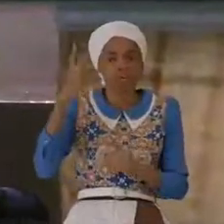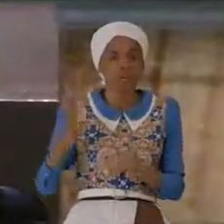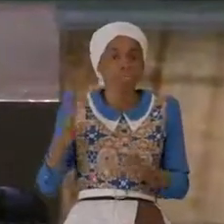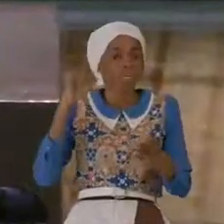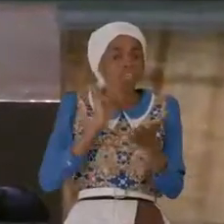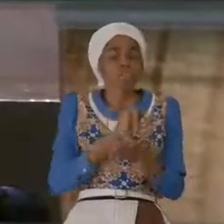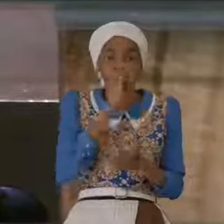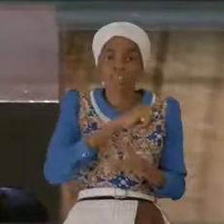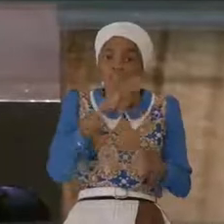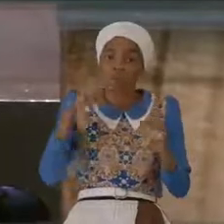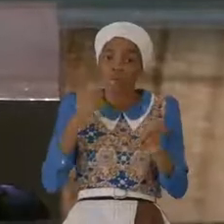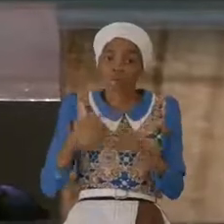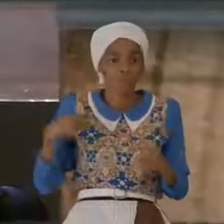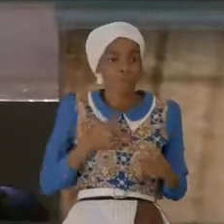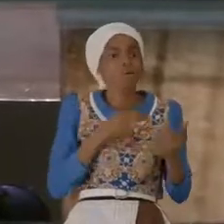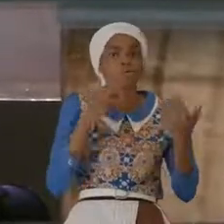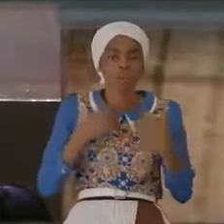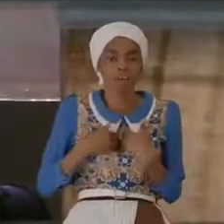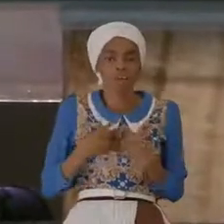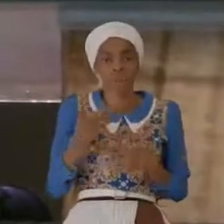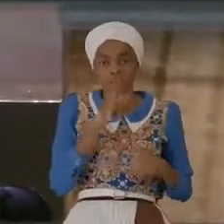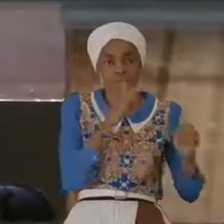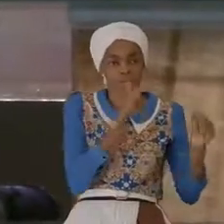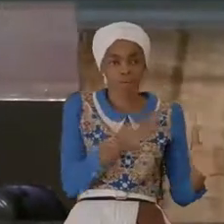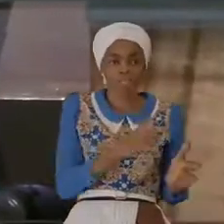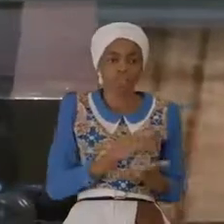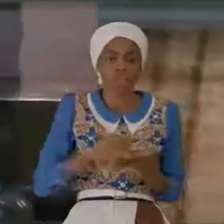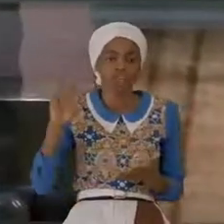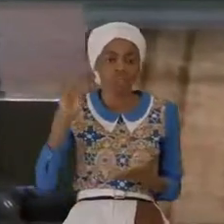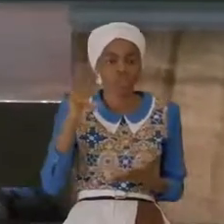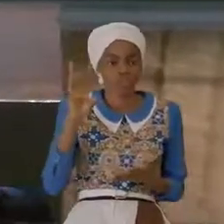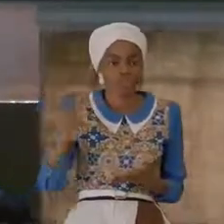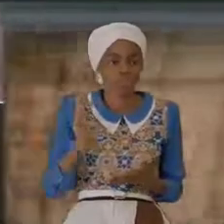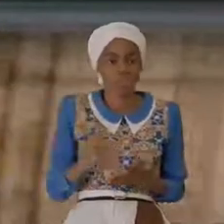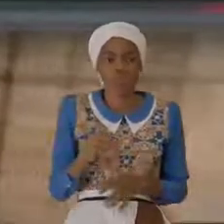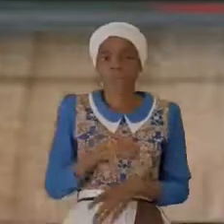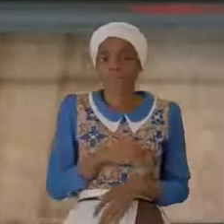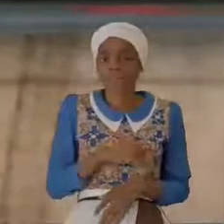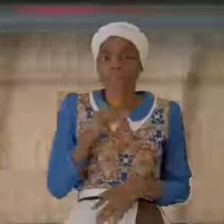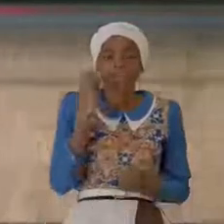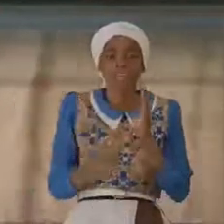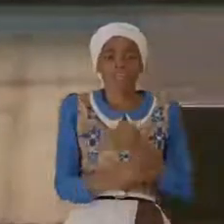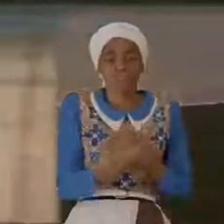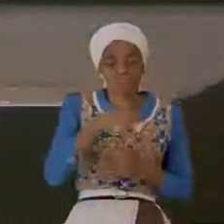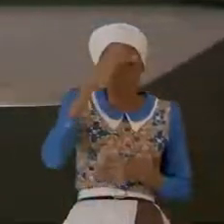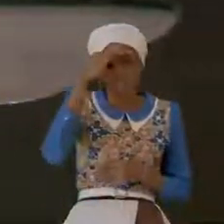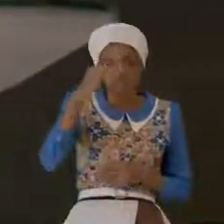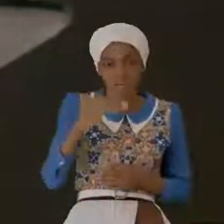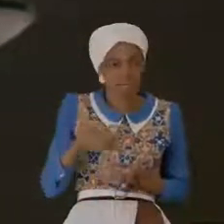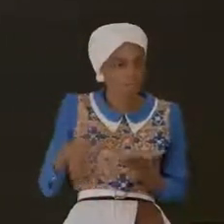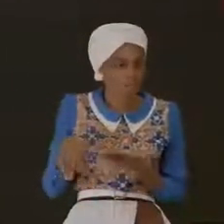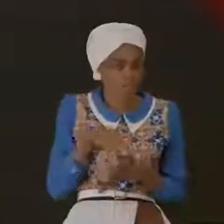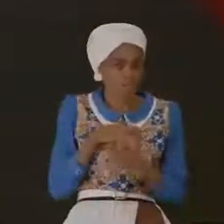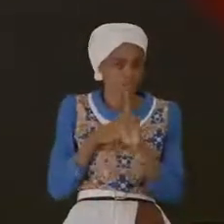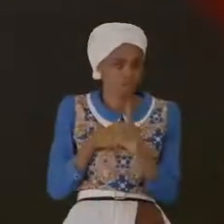C'est en ce temps-là que nous avons la bénédiction. Verset 26. Si quelqu'un